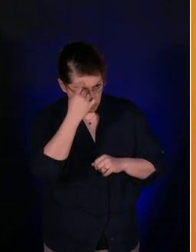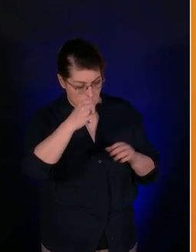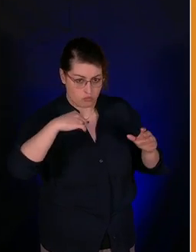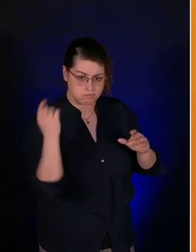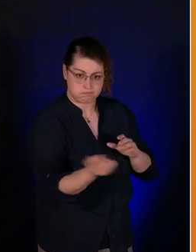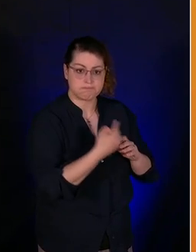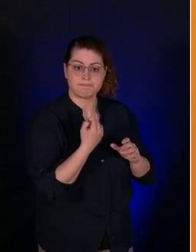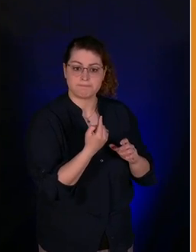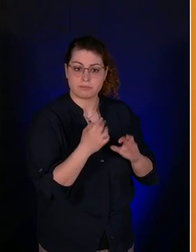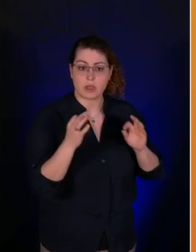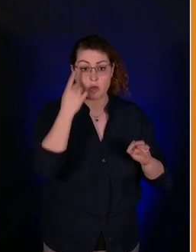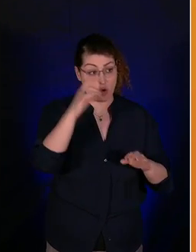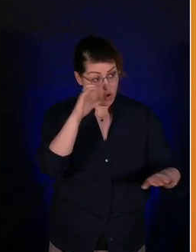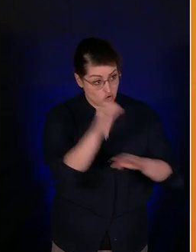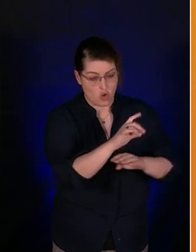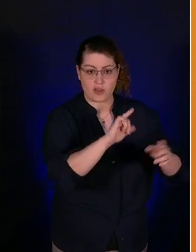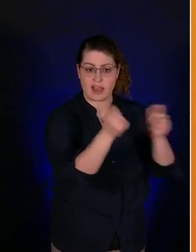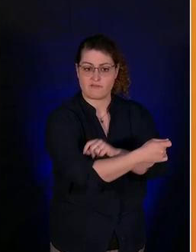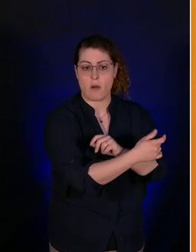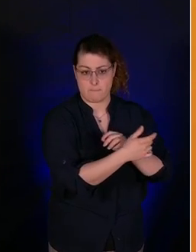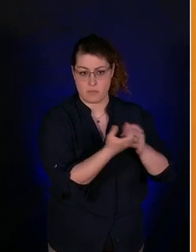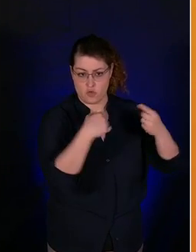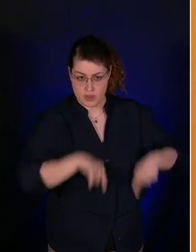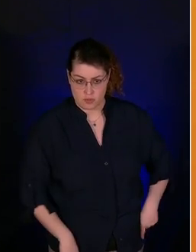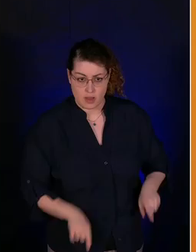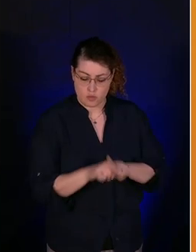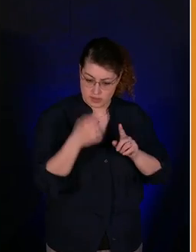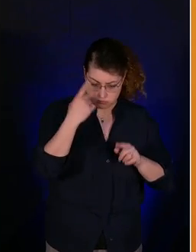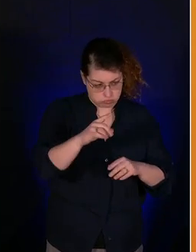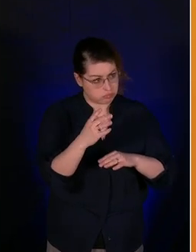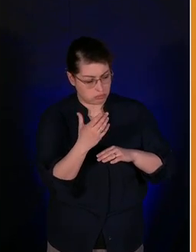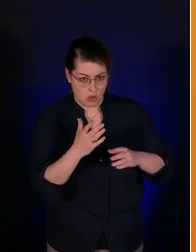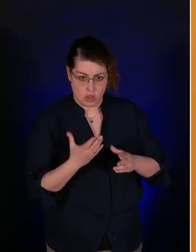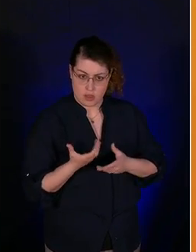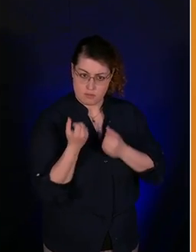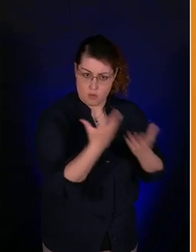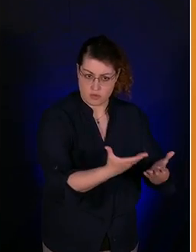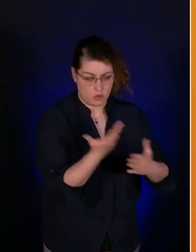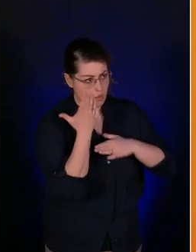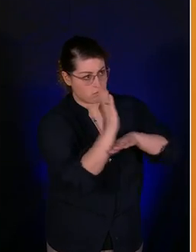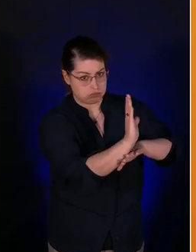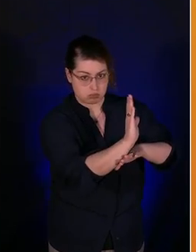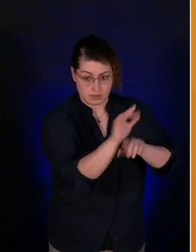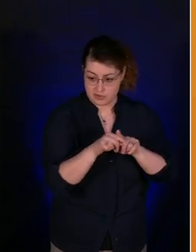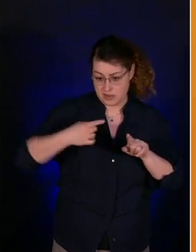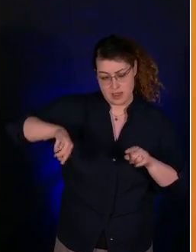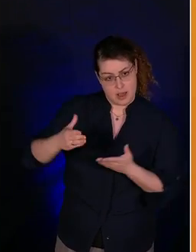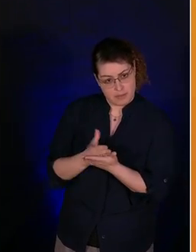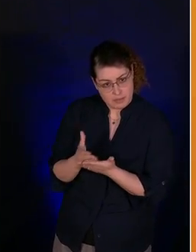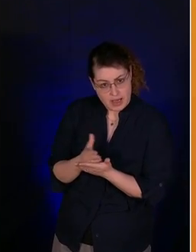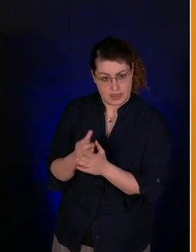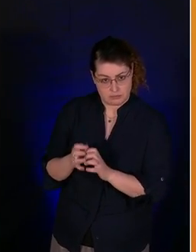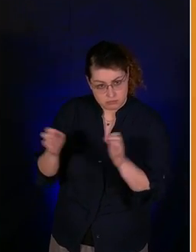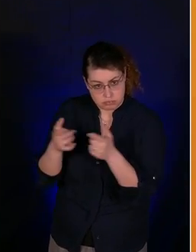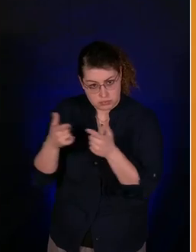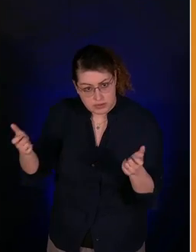contre le projet de réforme gouvernementale et pour porter nos propositions, ont aussi préparé le Congrès confédéral débattant et